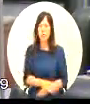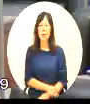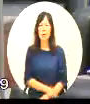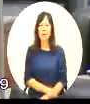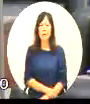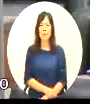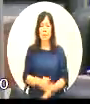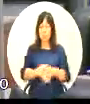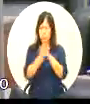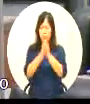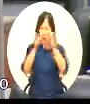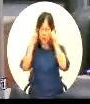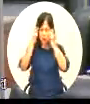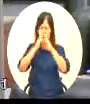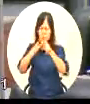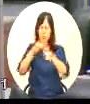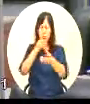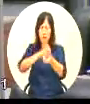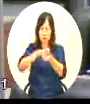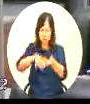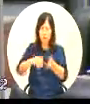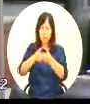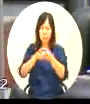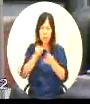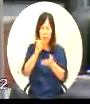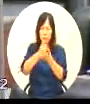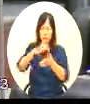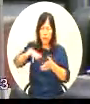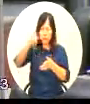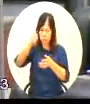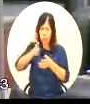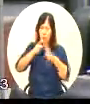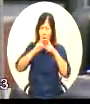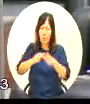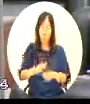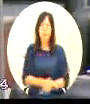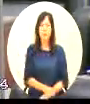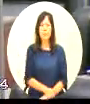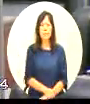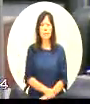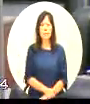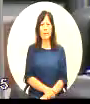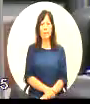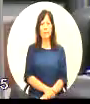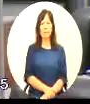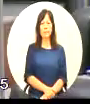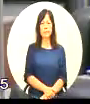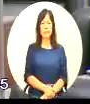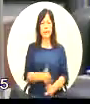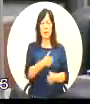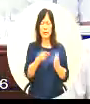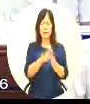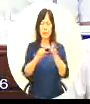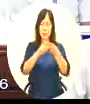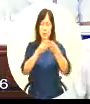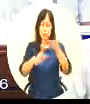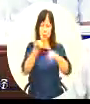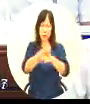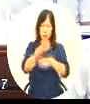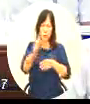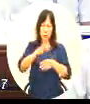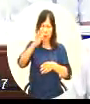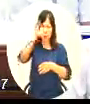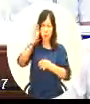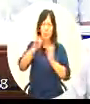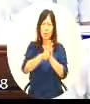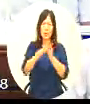公立医院跟医疗机构？那我请局长回答。 来，局长请答复。 好，谢谢主席，谢谢高议员。其实当病人